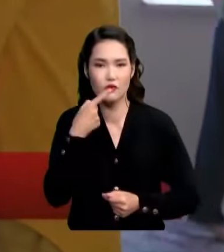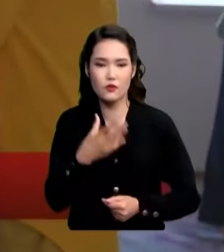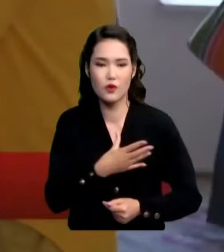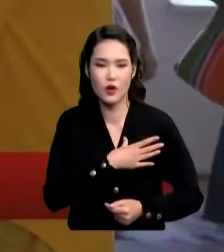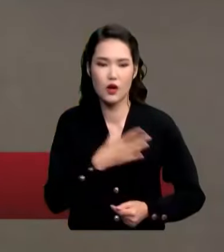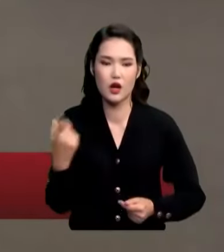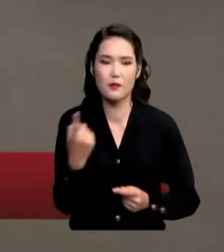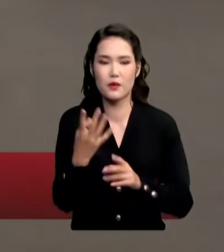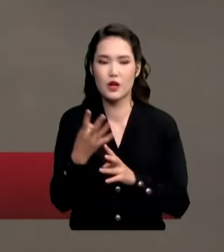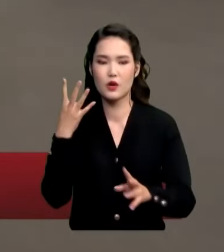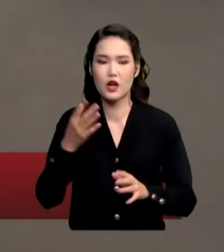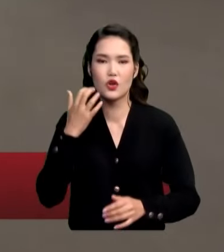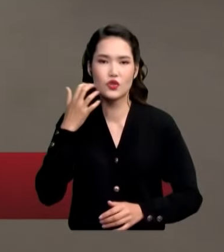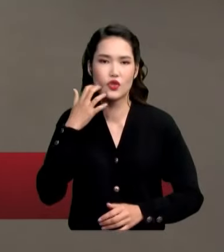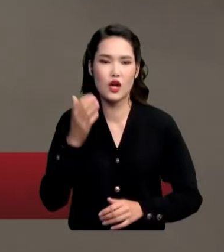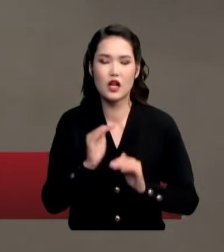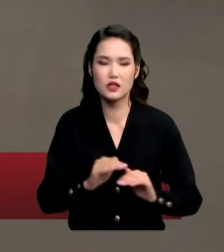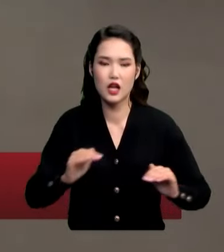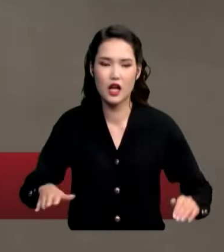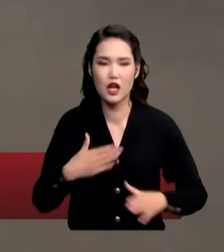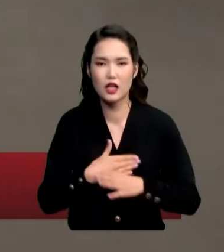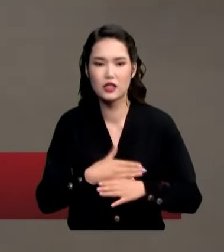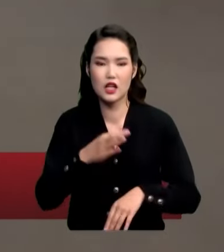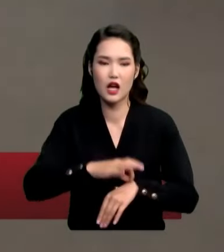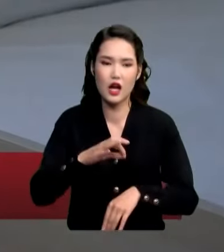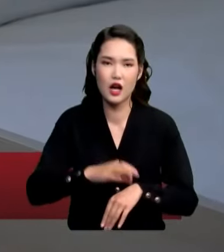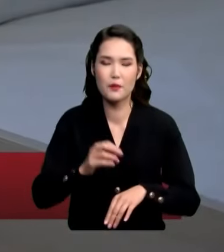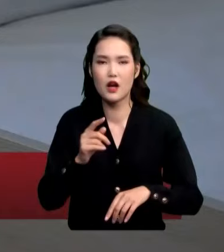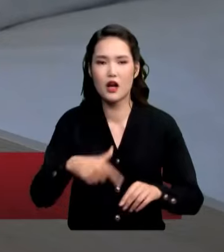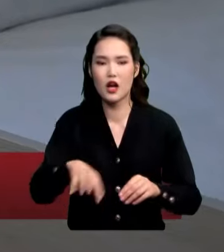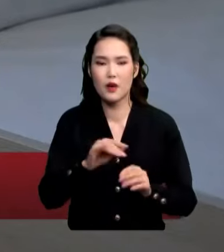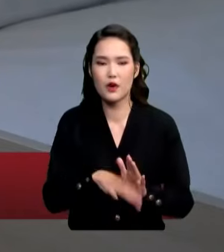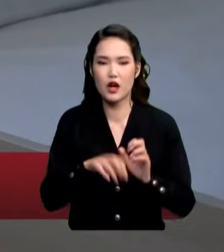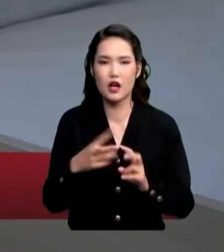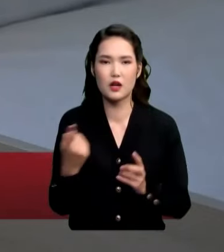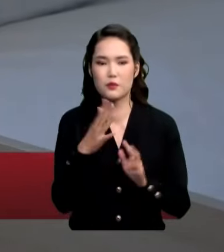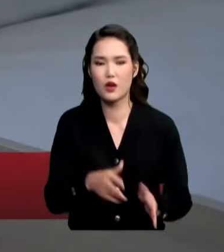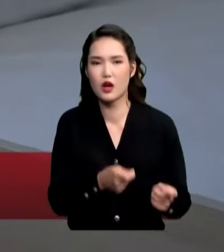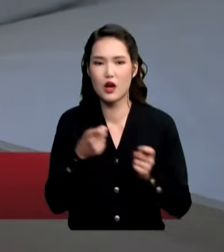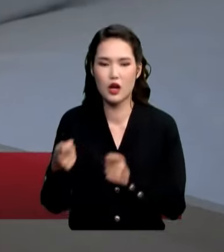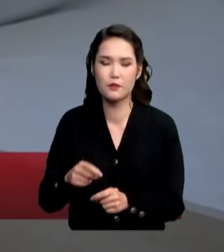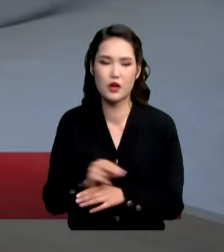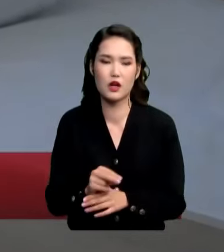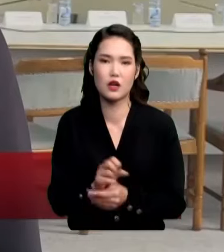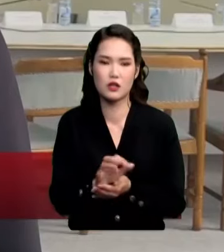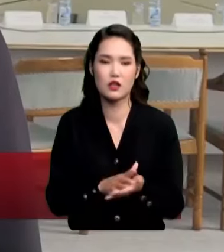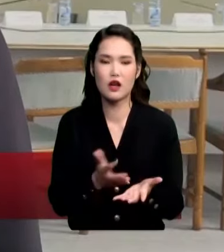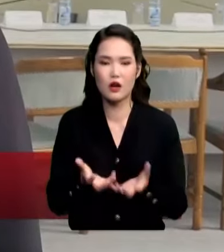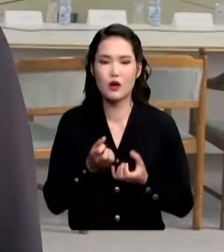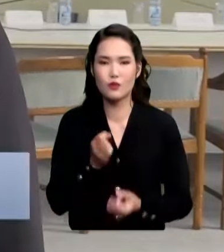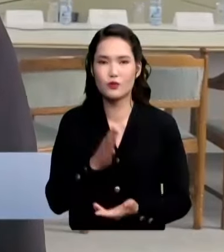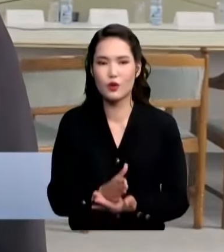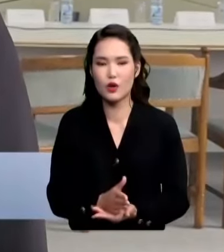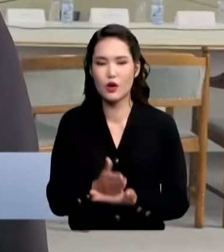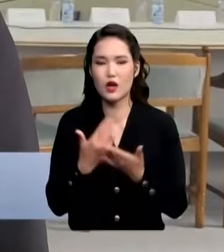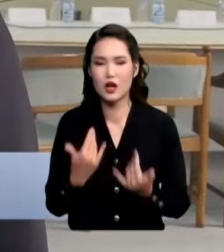Дегенмен бірінші кезекте жүкті әйелдер мен көмекке зәру науқастарды эвакуациялауға орын әзірлеп, қазірден қамданып жатыр. Денсаулық